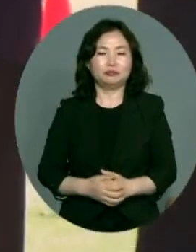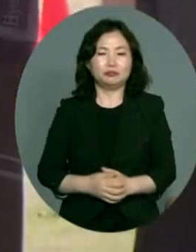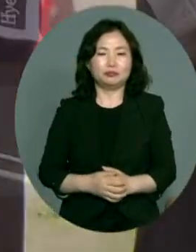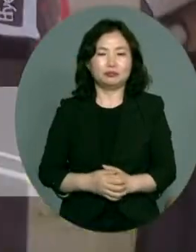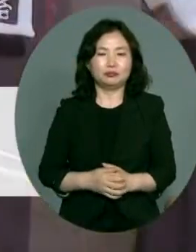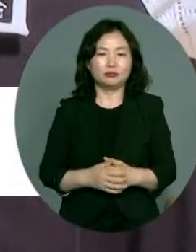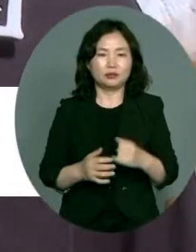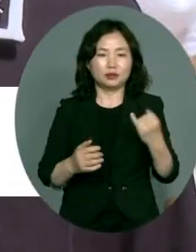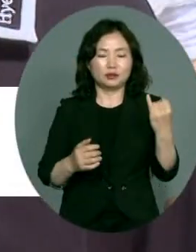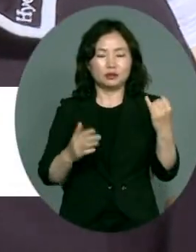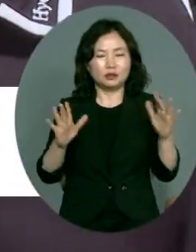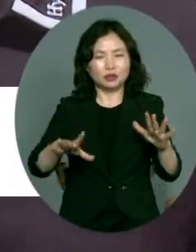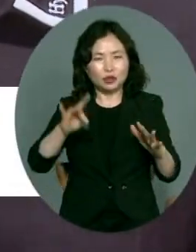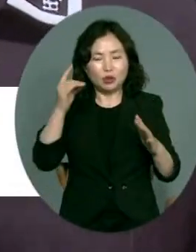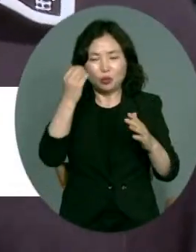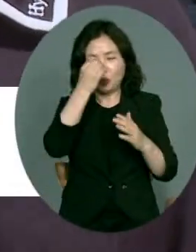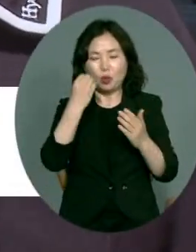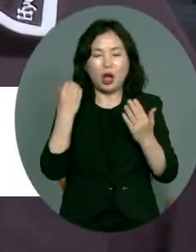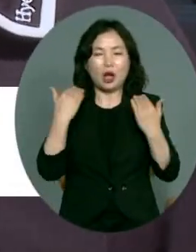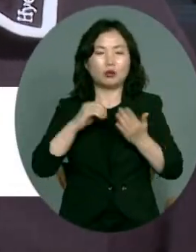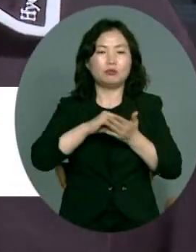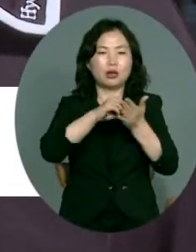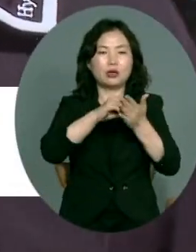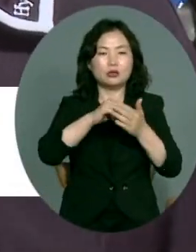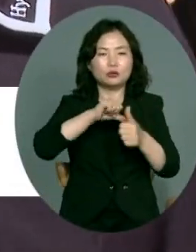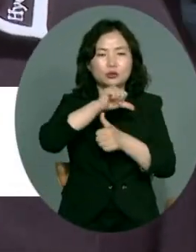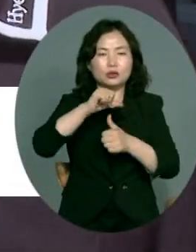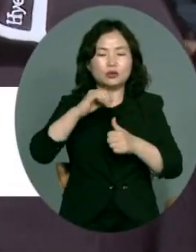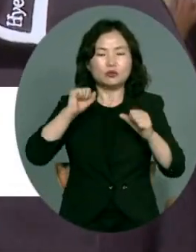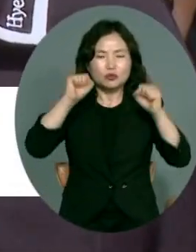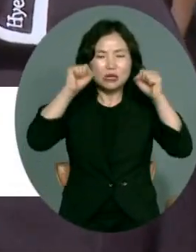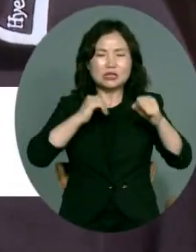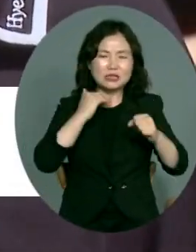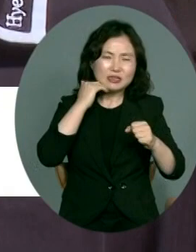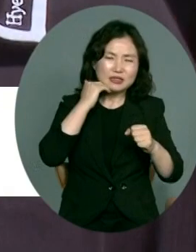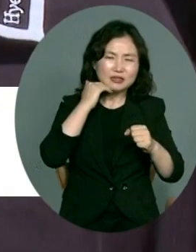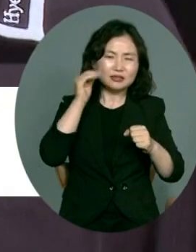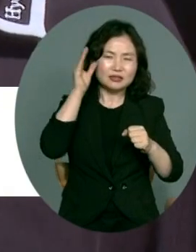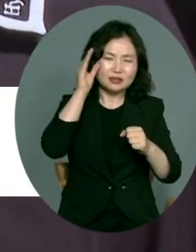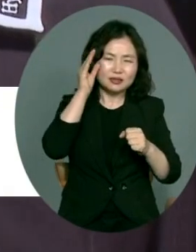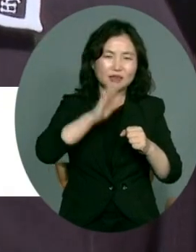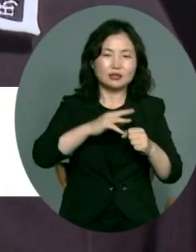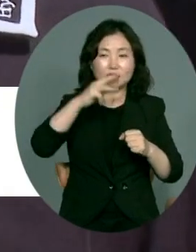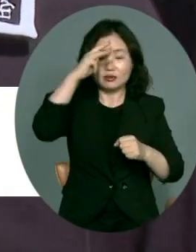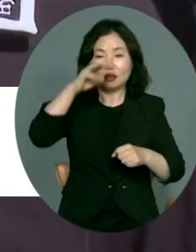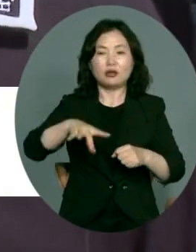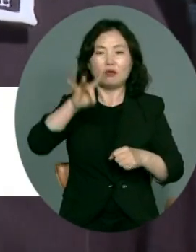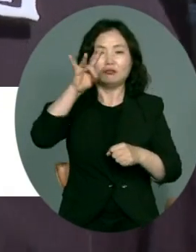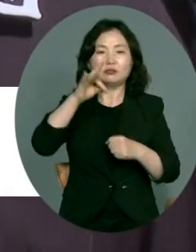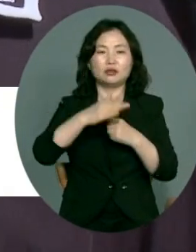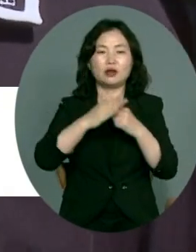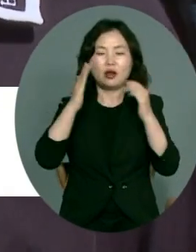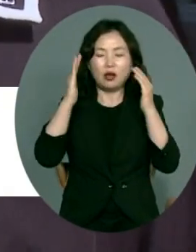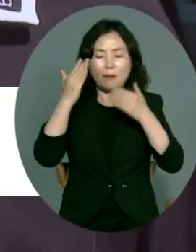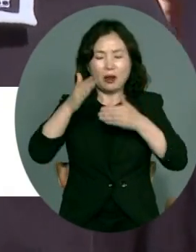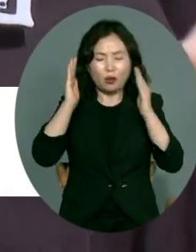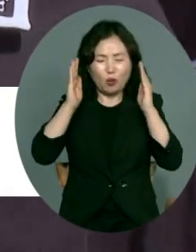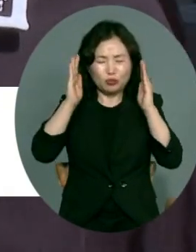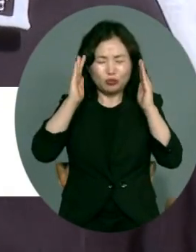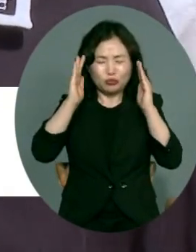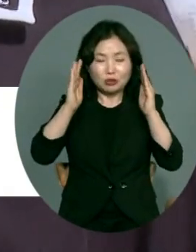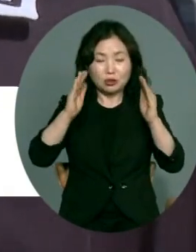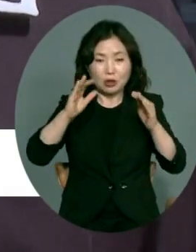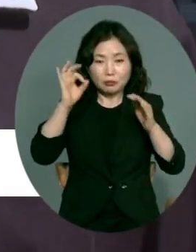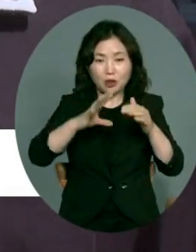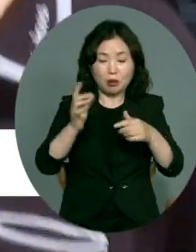여부와 너 진짜 운동의 너무 기대 했는데 3억년 대해서 이렇게 해서 무조건 옛날 반에 너 공부만 하다가 이렇게 나오게